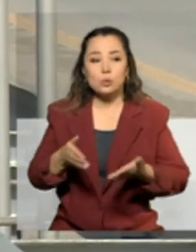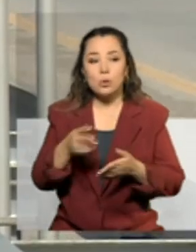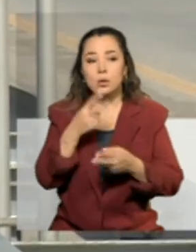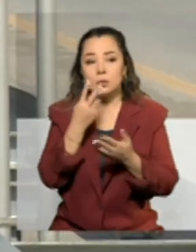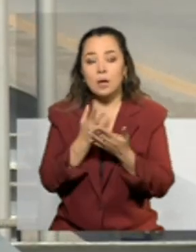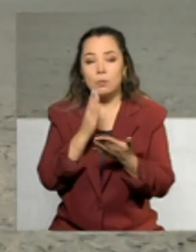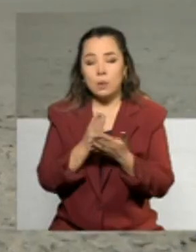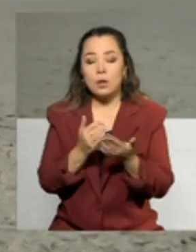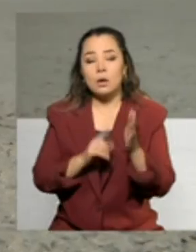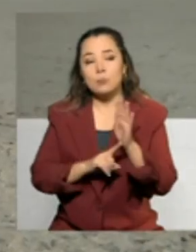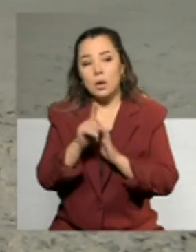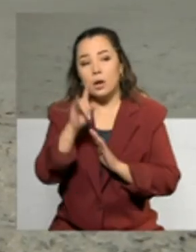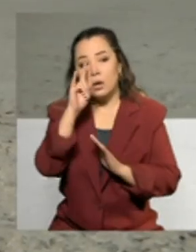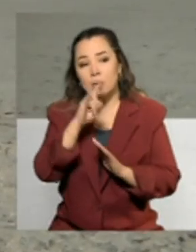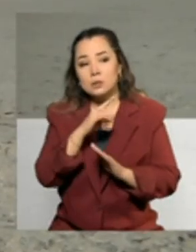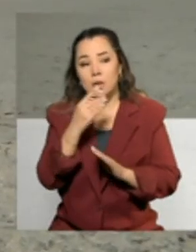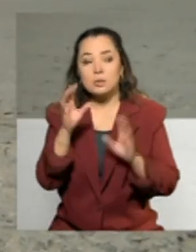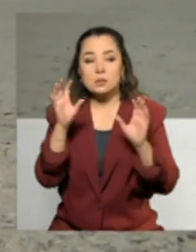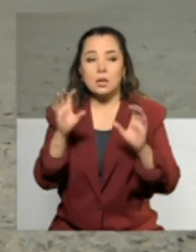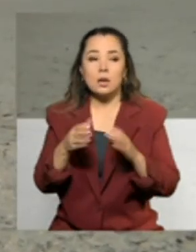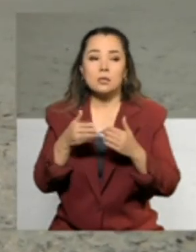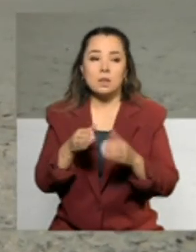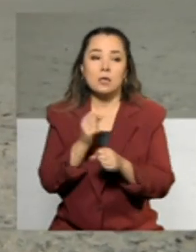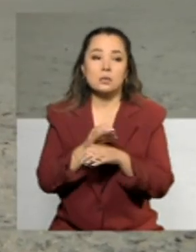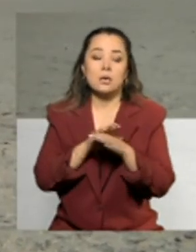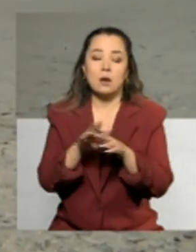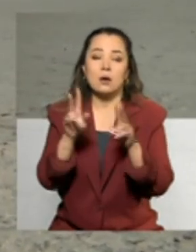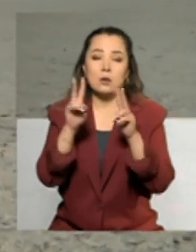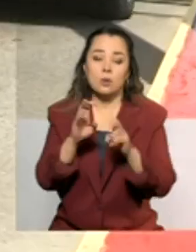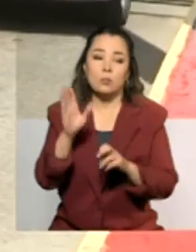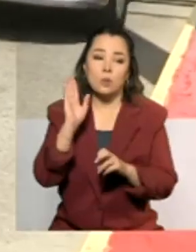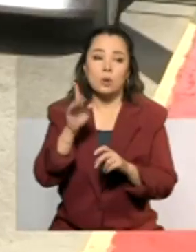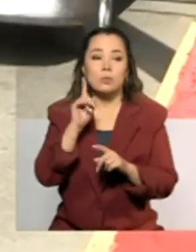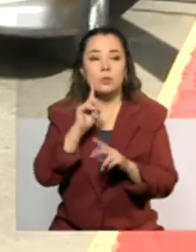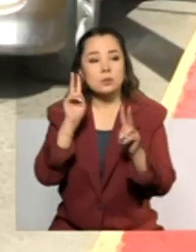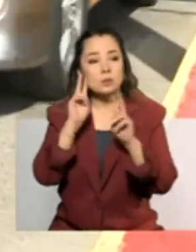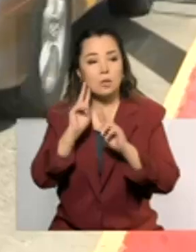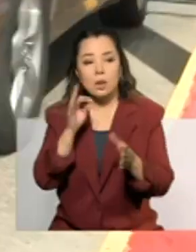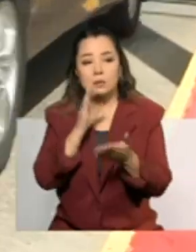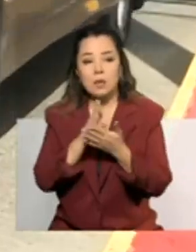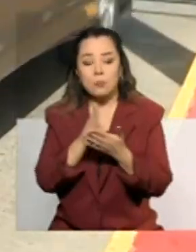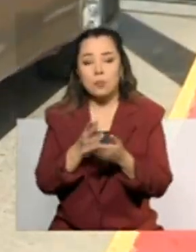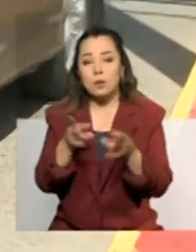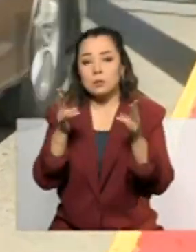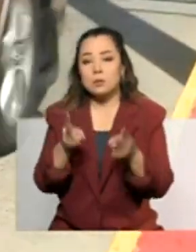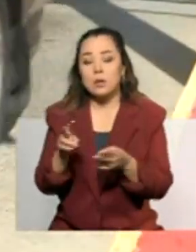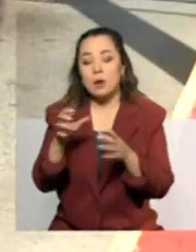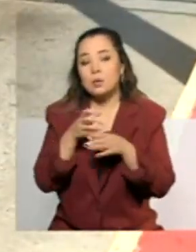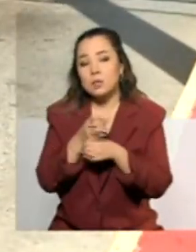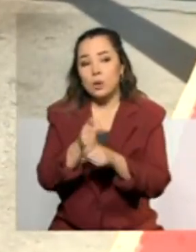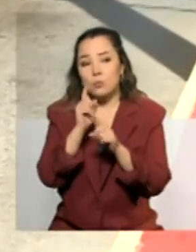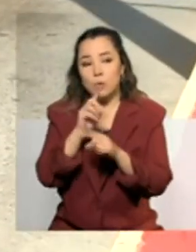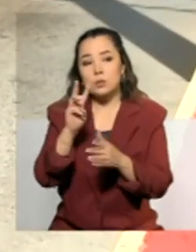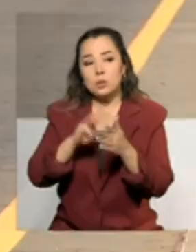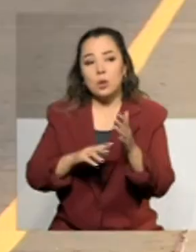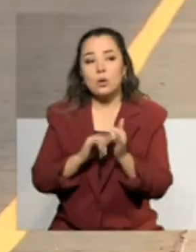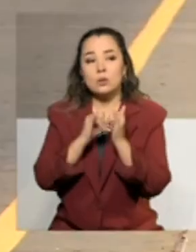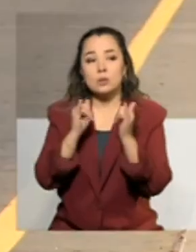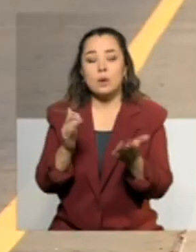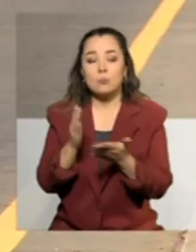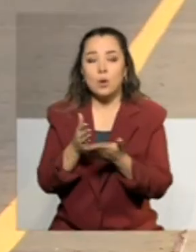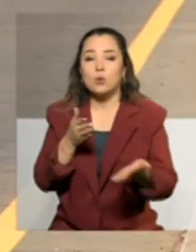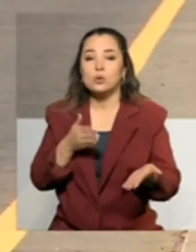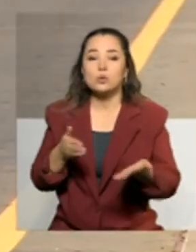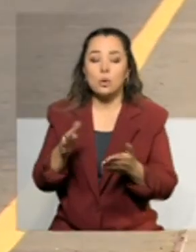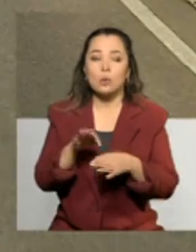бізге. Бұл бастаманы Қазақстанның заң шығарушы органдары қарастыра ма, жоқ па белгісіз. Десе де апат азаймаса, айыппұлдың да арта беретіні анық. Жол